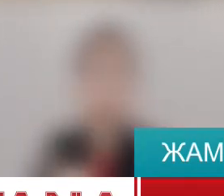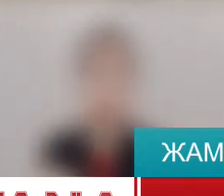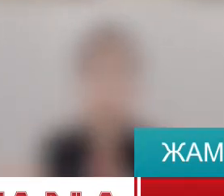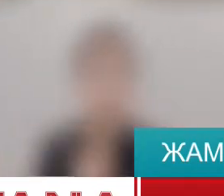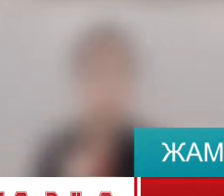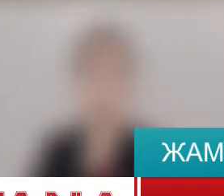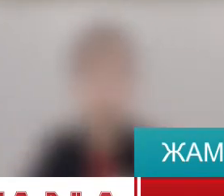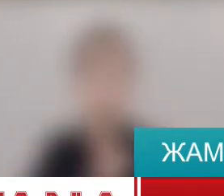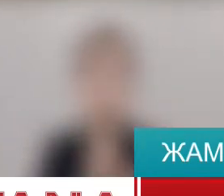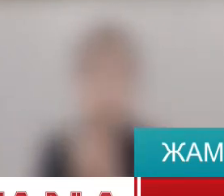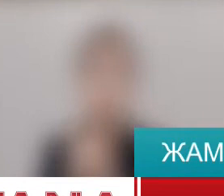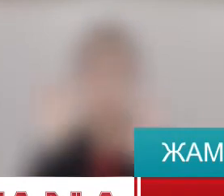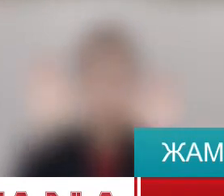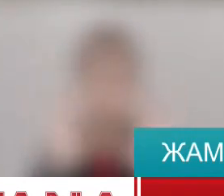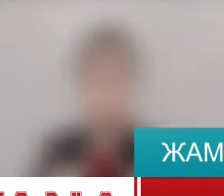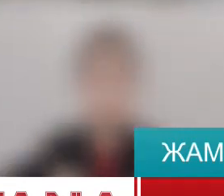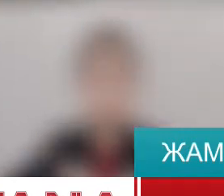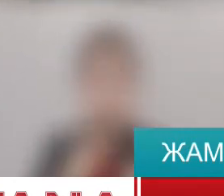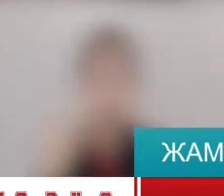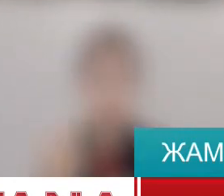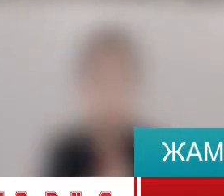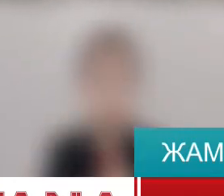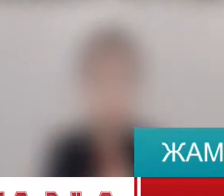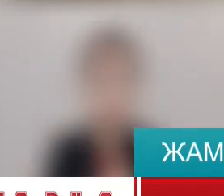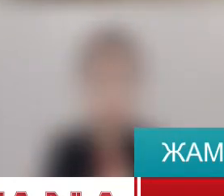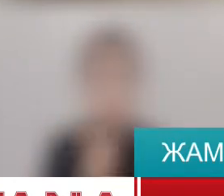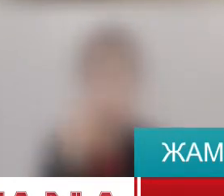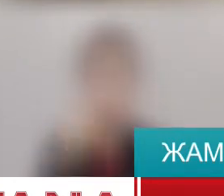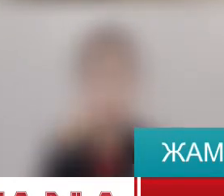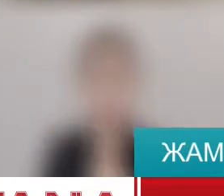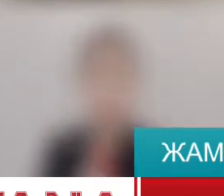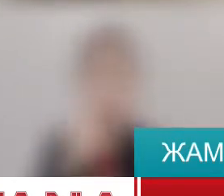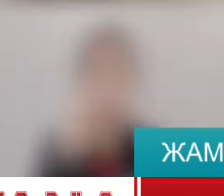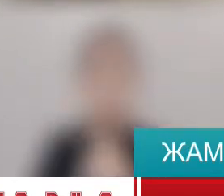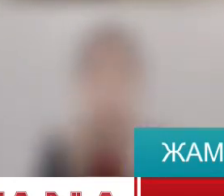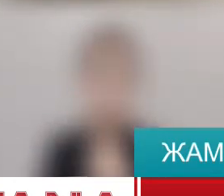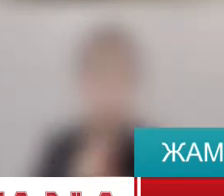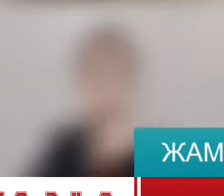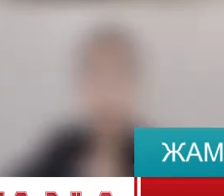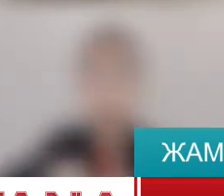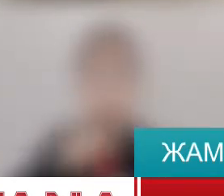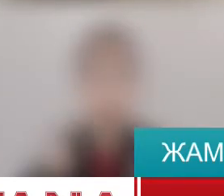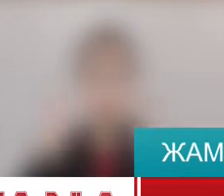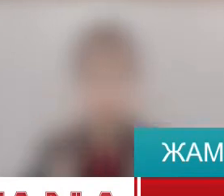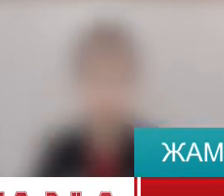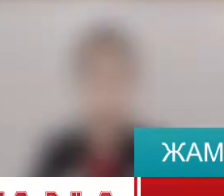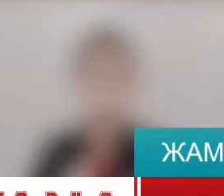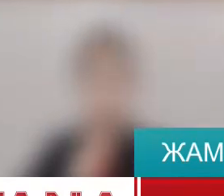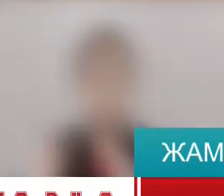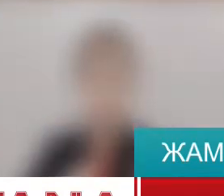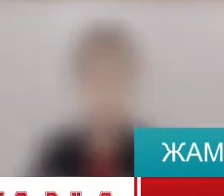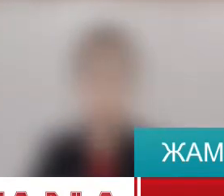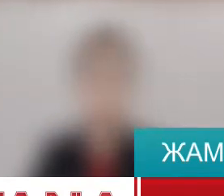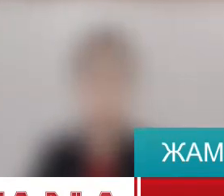арнайы жабдық, алтын қаражат, сондай-ақ 9 атыс қаруы мен 1000-нан астам оқ-дәрі тәркіленді. Сонымен қатар Қаракөз карьерінің аумағында заңсыз